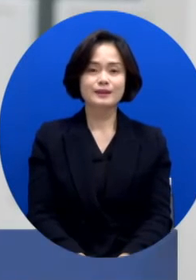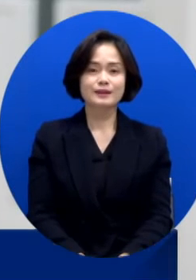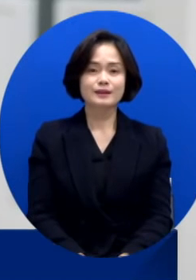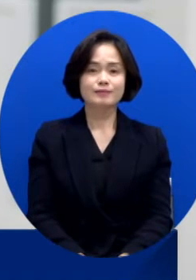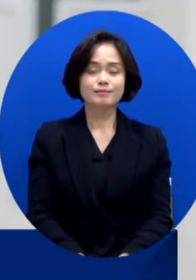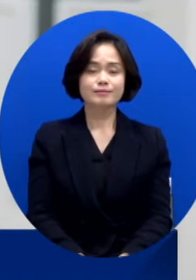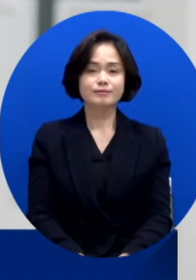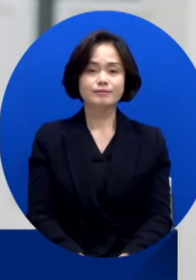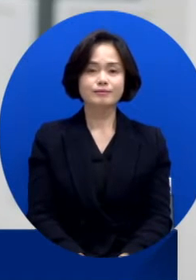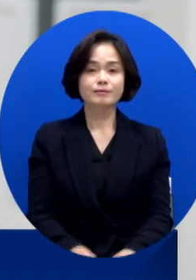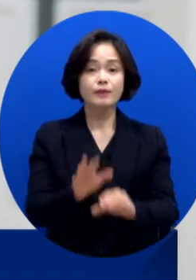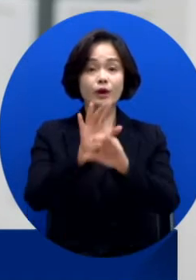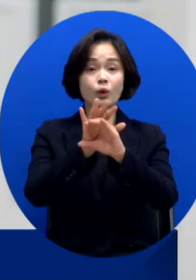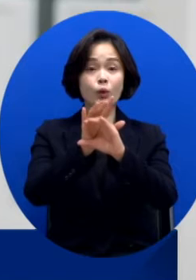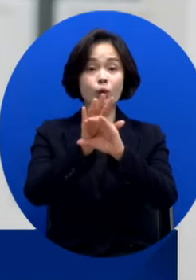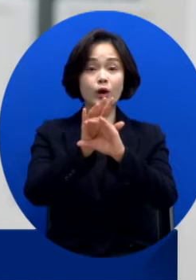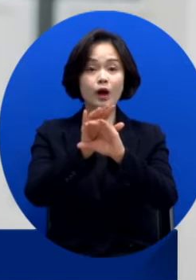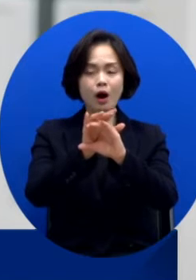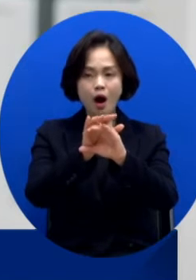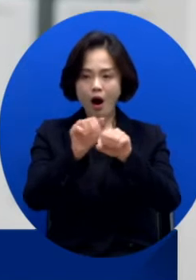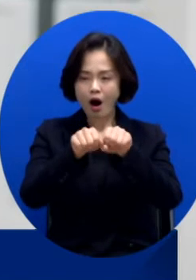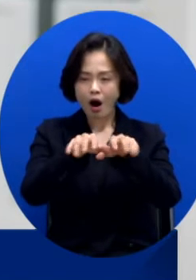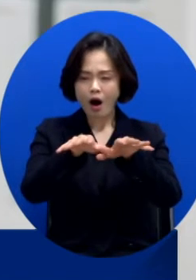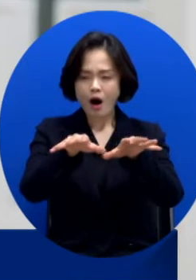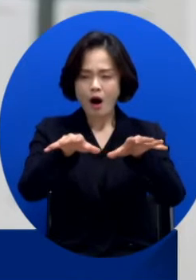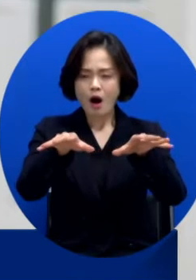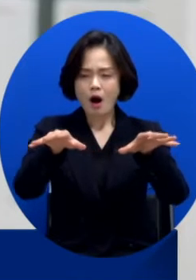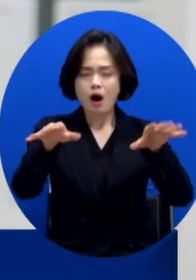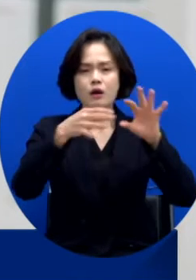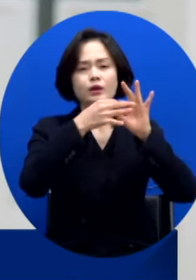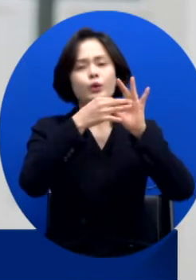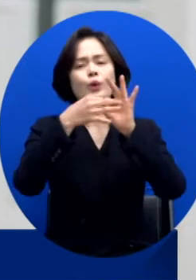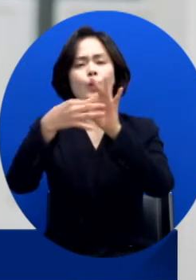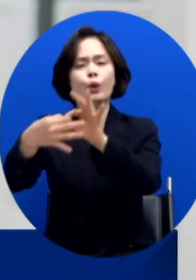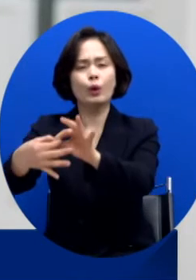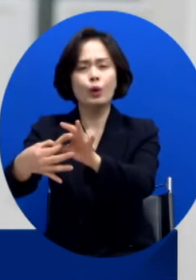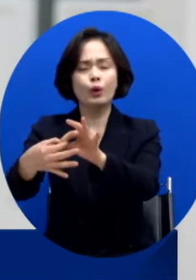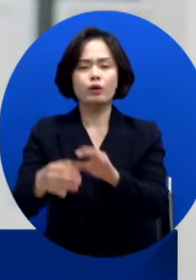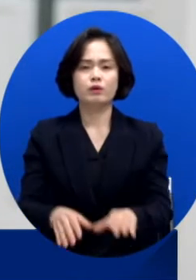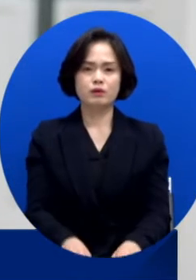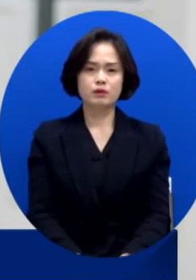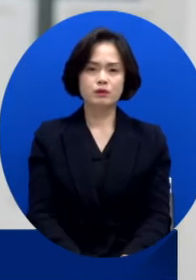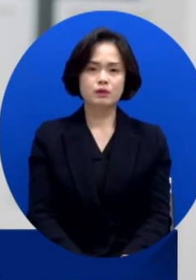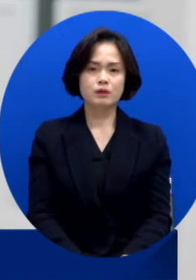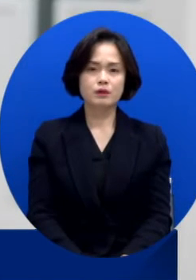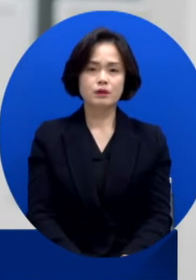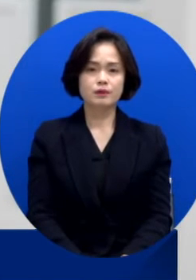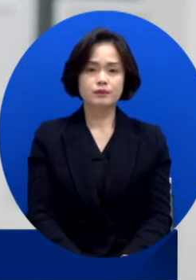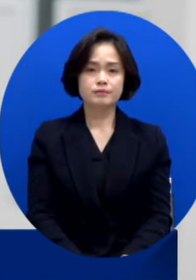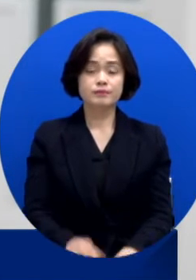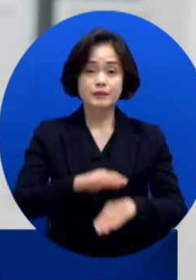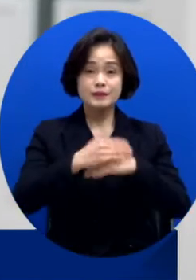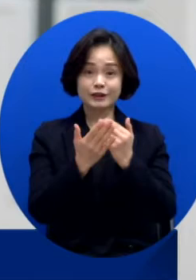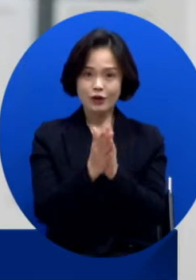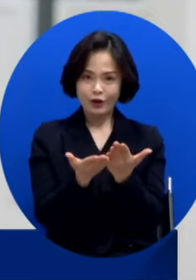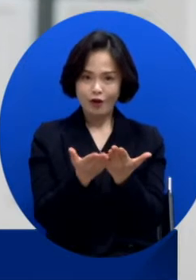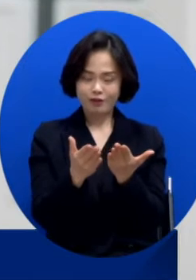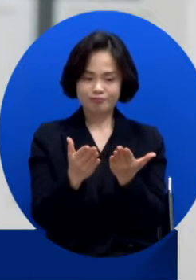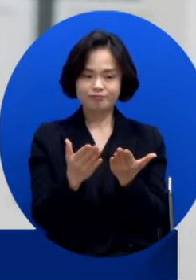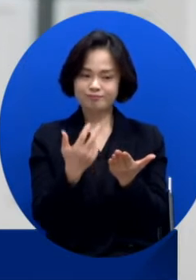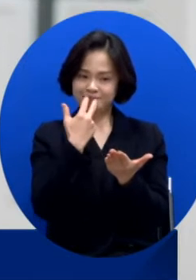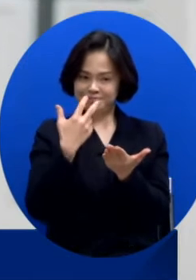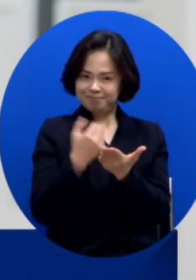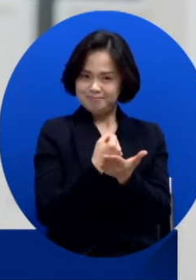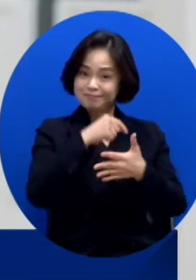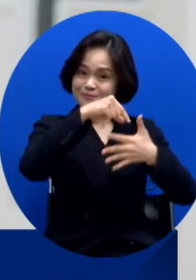우리는 언제 끝날지 모르는 코로나 상황 속에서 한 해를 마무리하고 새해를 맞이해야 합니다. 성경의 마스터, 나의 사랑하는